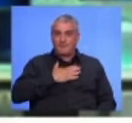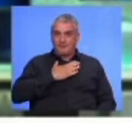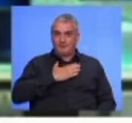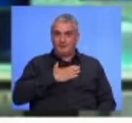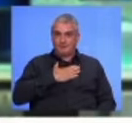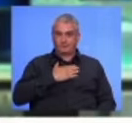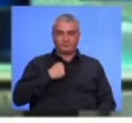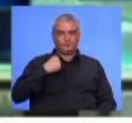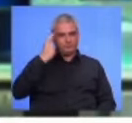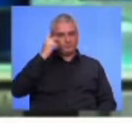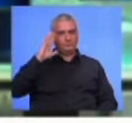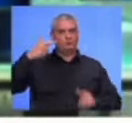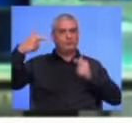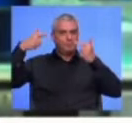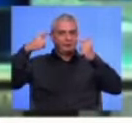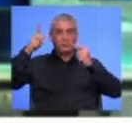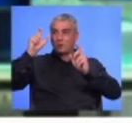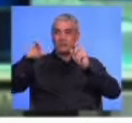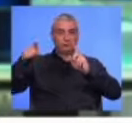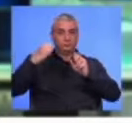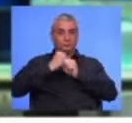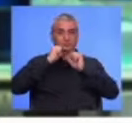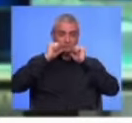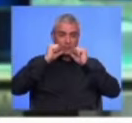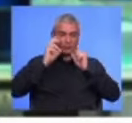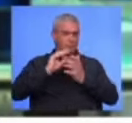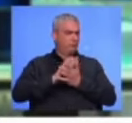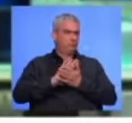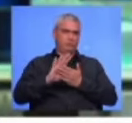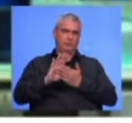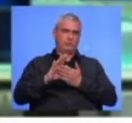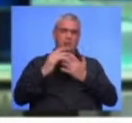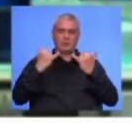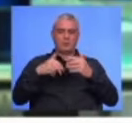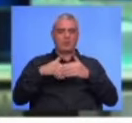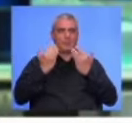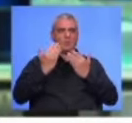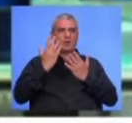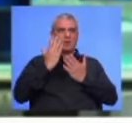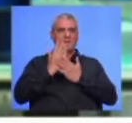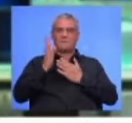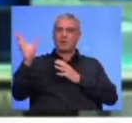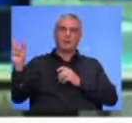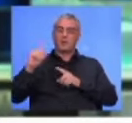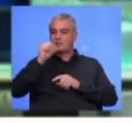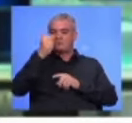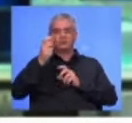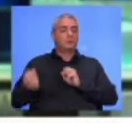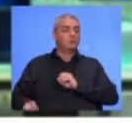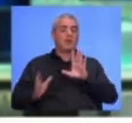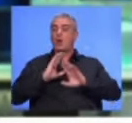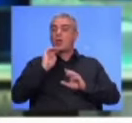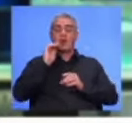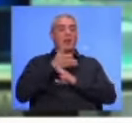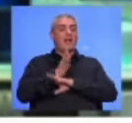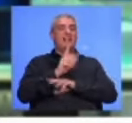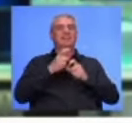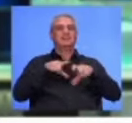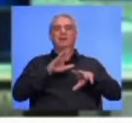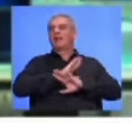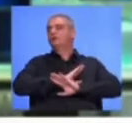שיש מצלמות, אנשים כאלה שצעקו, זה נורא פשוט. היום בבוקר היה צריך להרחיק אותם קודם כל מכל המגרשים, מכל המשחקים. קודם כל